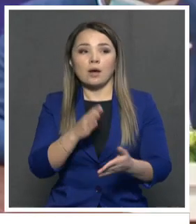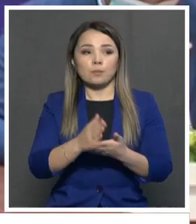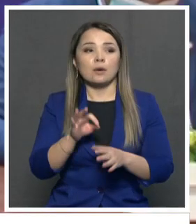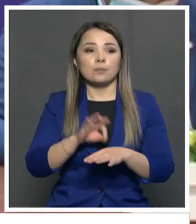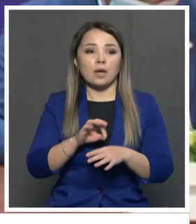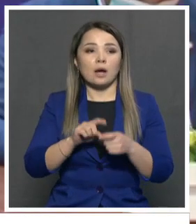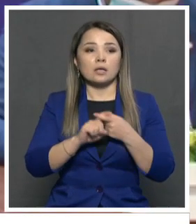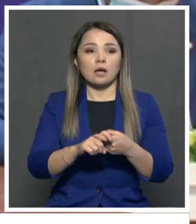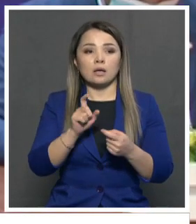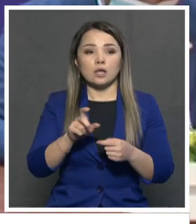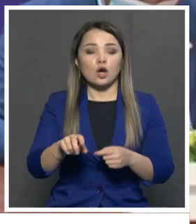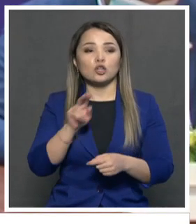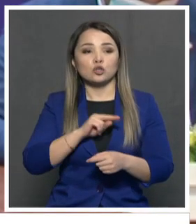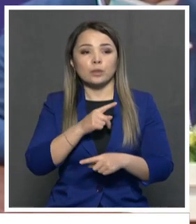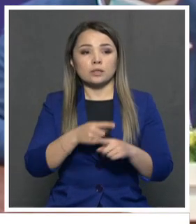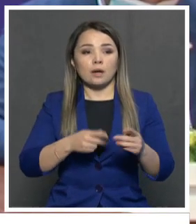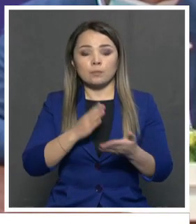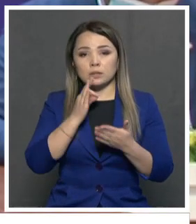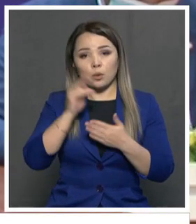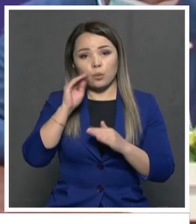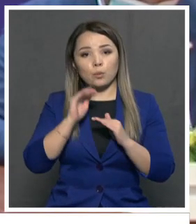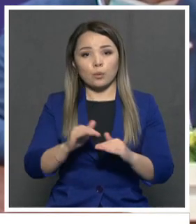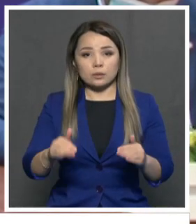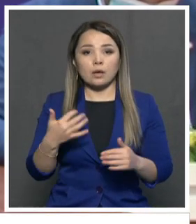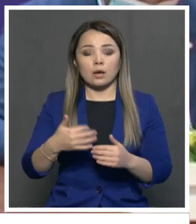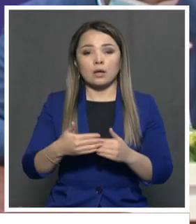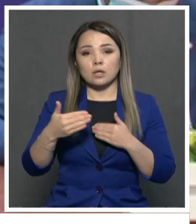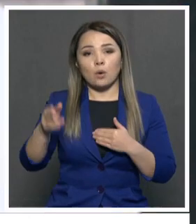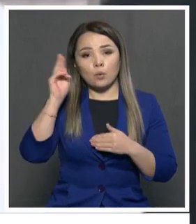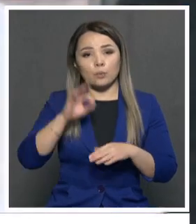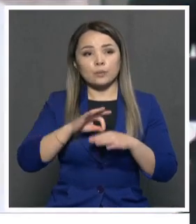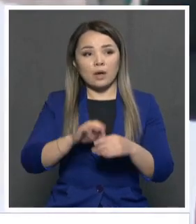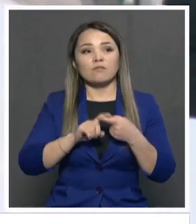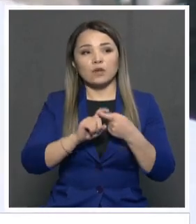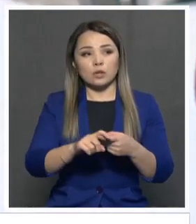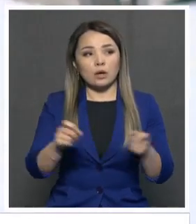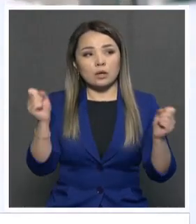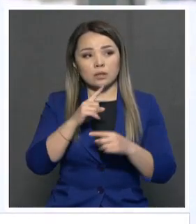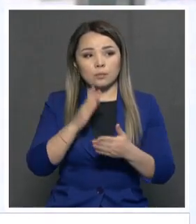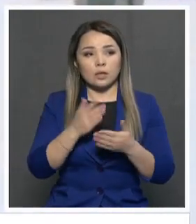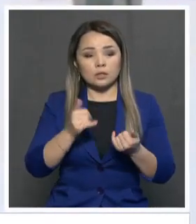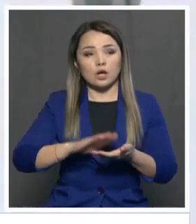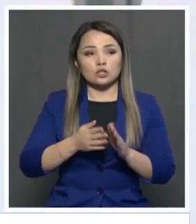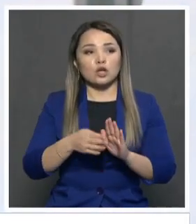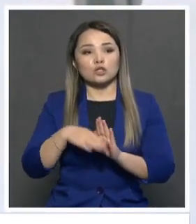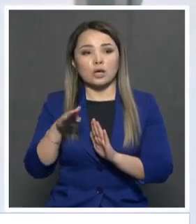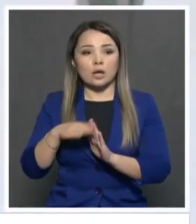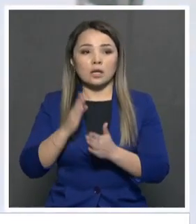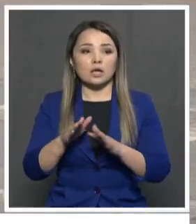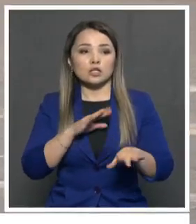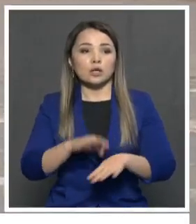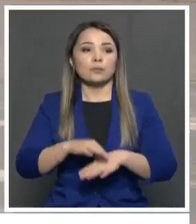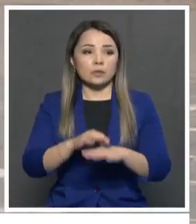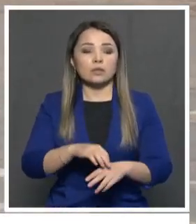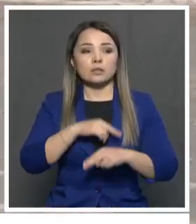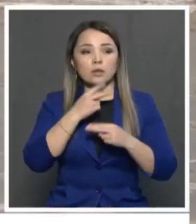шалдыққандардың жартысына жуығы жұмыс істейтіндер. Ал оқушылар арасында көбіне қашықтан оқығандар вирус жұқтырған. Жалпы ахуалдың жақсаруына қабылданған шектеу шаралары